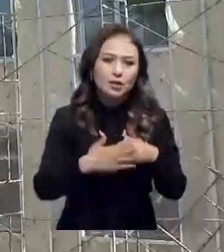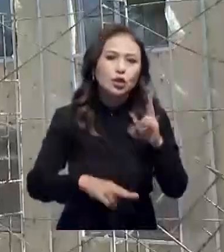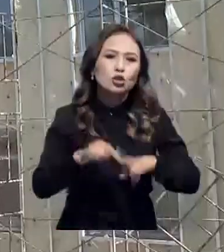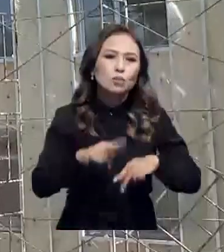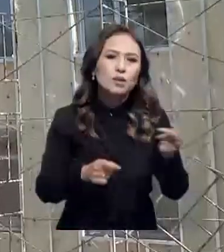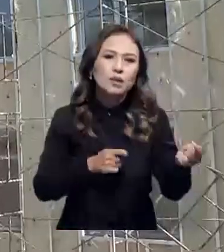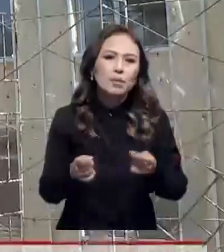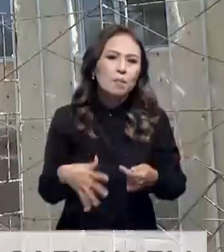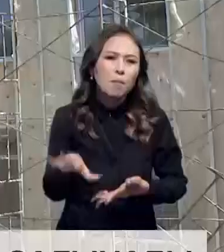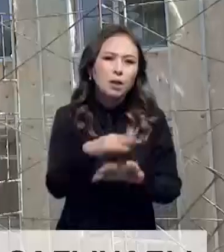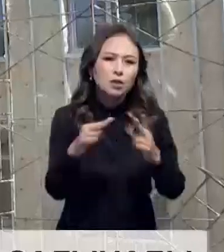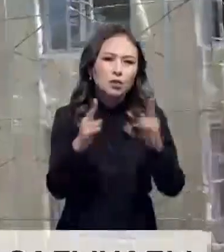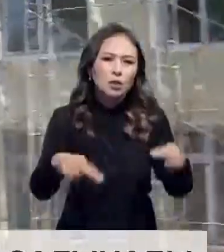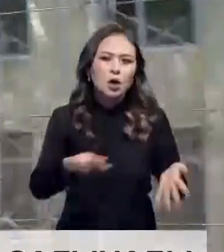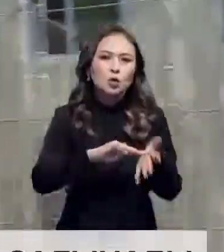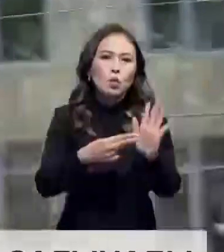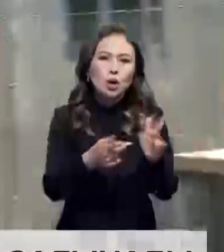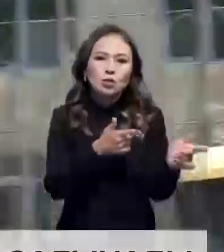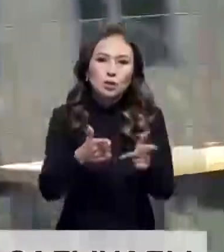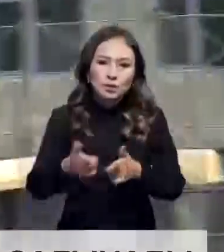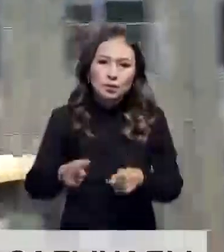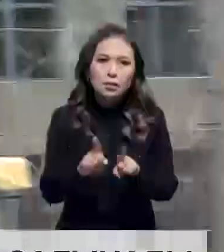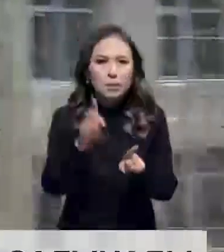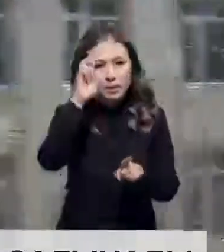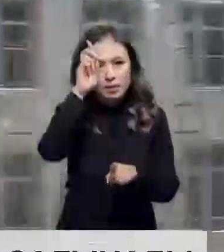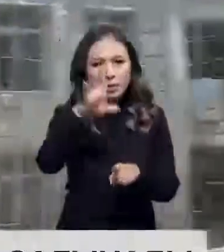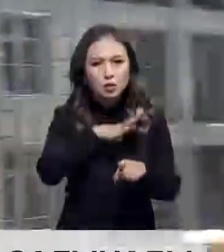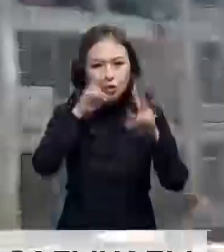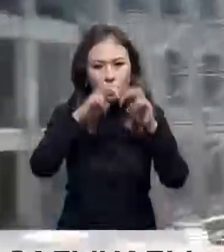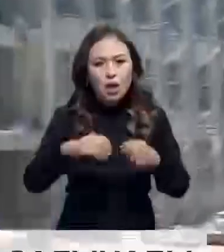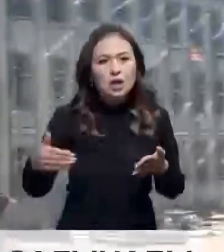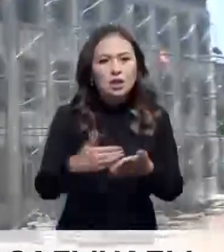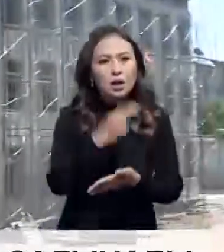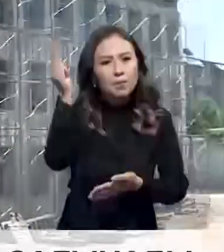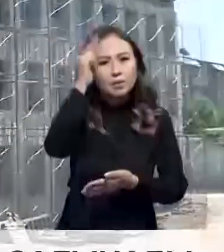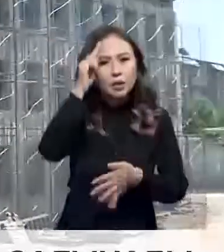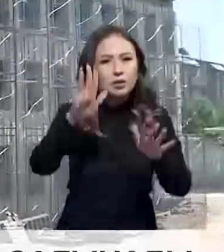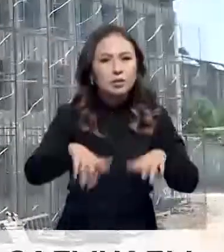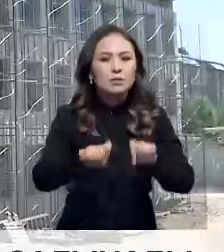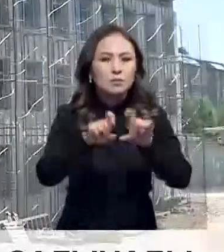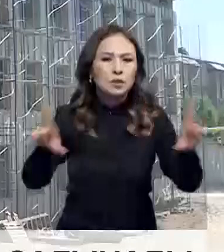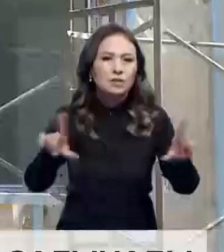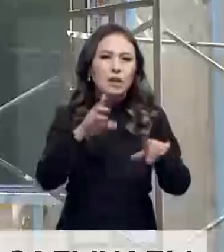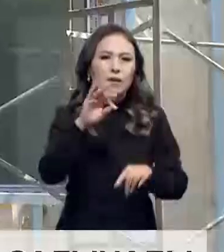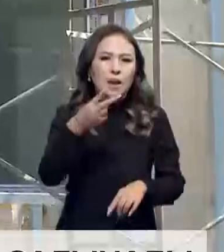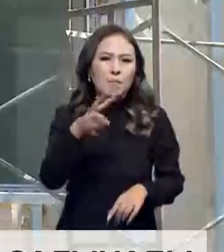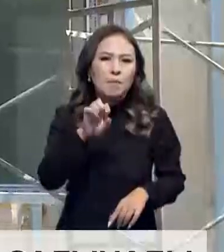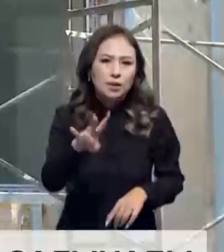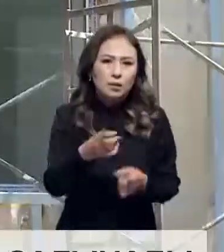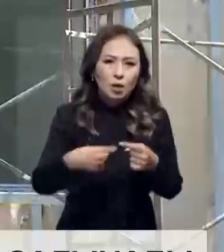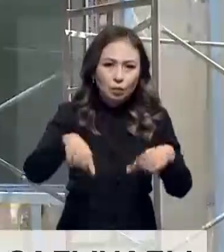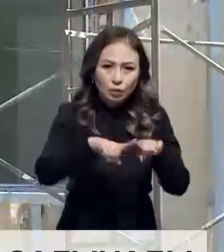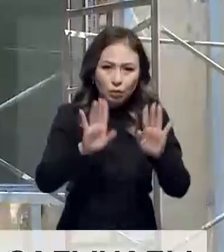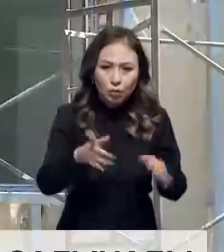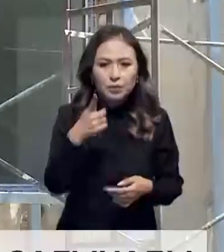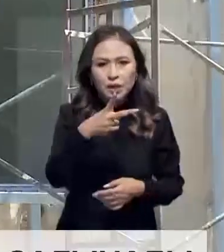Құрылыс басқармасы барлық нысанға жобалық құжаттама әзірлеп, тиісті мемлекеттік сараптама жүргізді. Жаңа білім ұясы Телман шағын ауданда бой